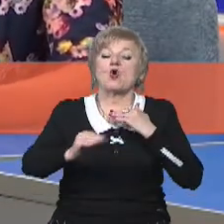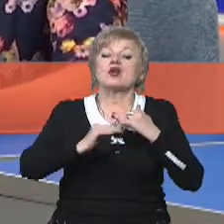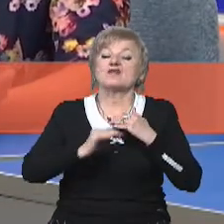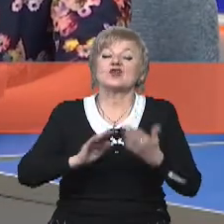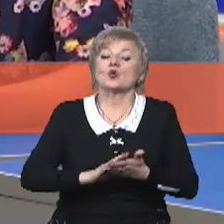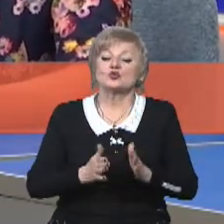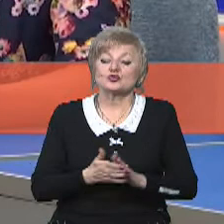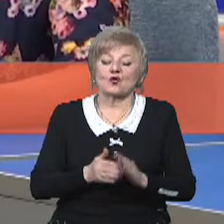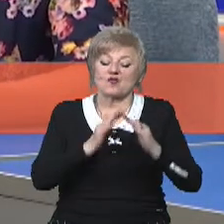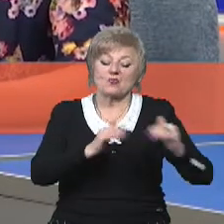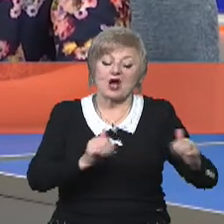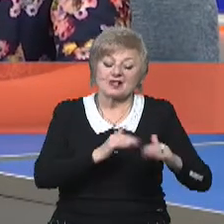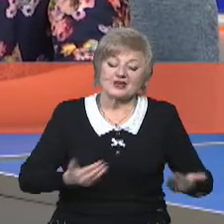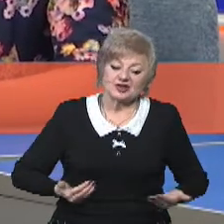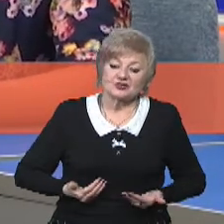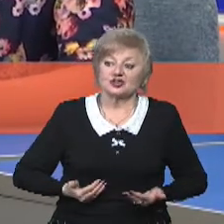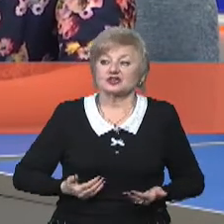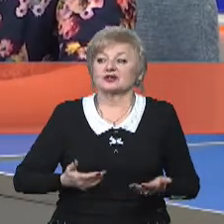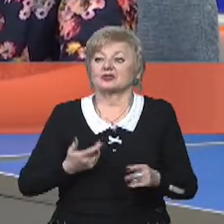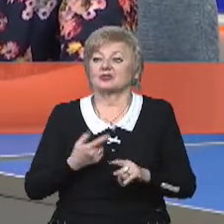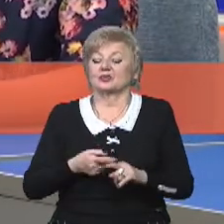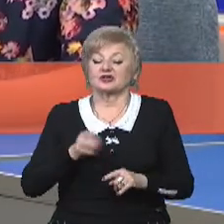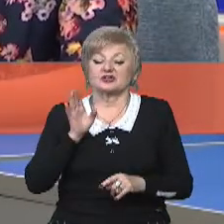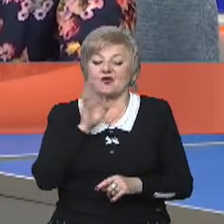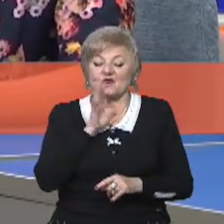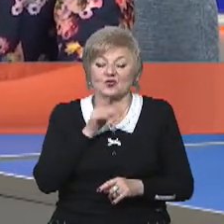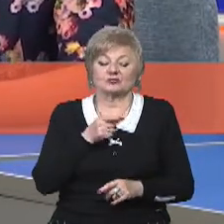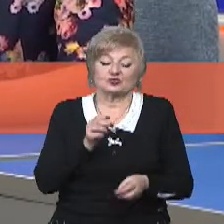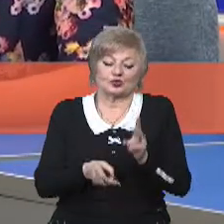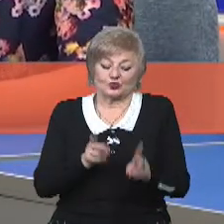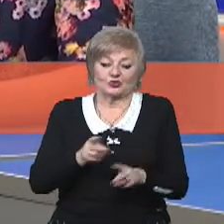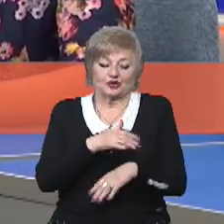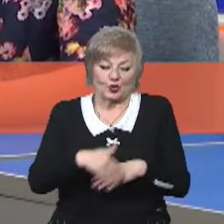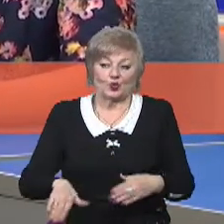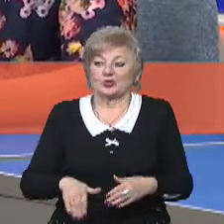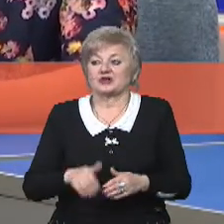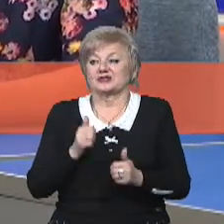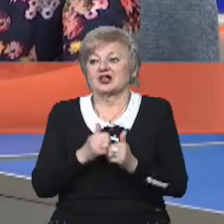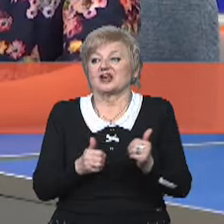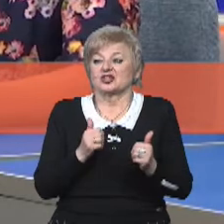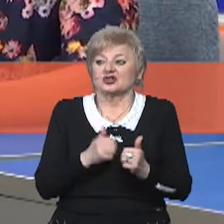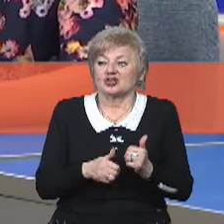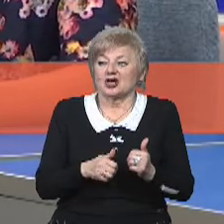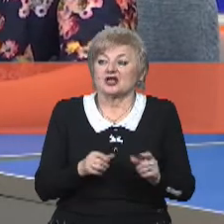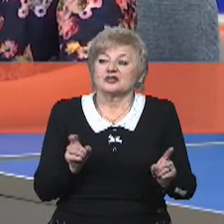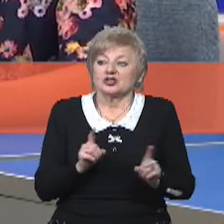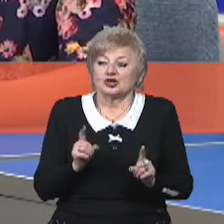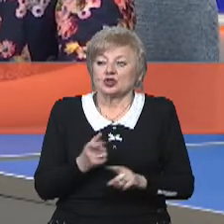ми живемо в наметах, в нас обмежений доступ до води, у нас польова кухня. Дуже часто те, що